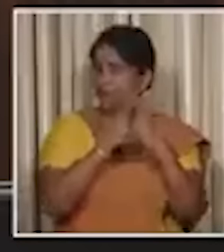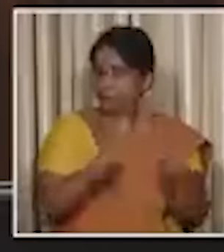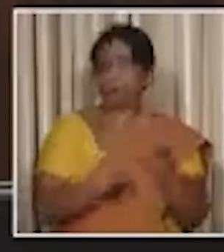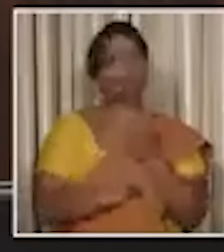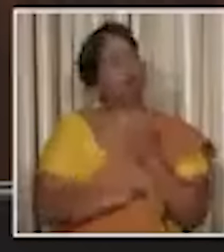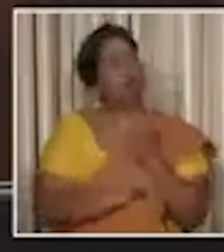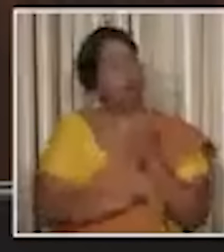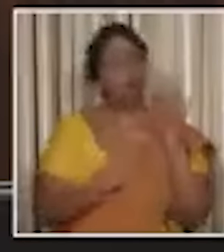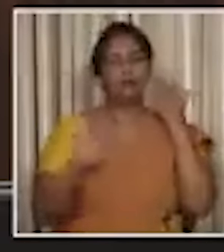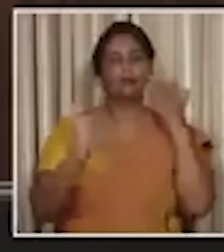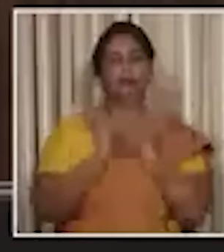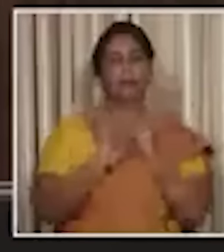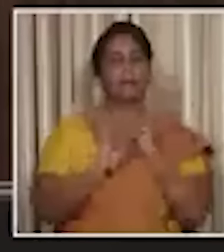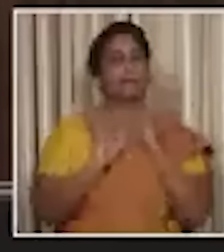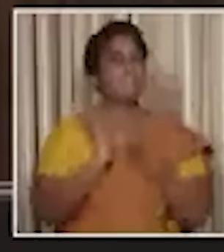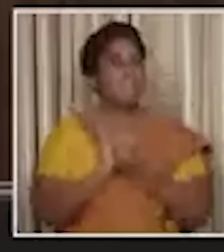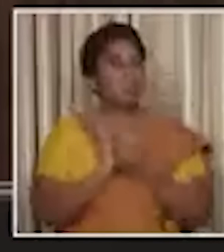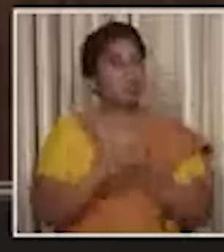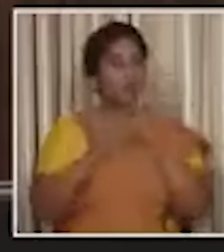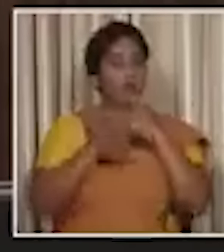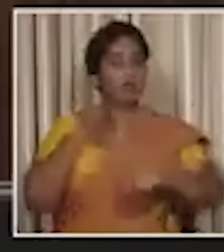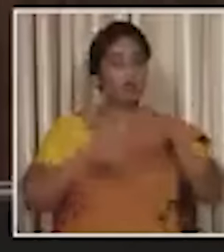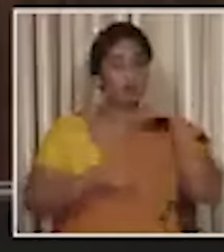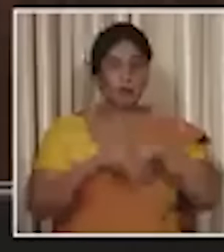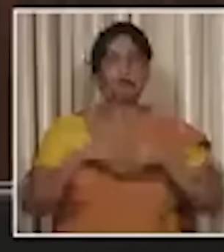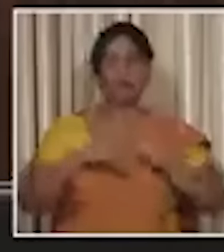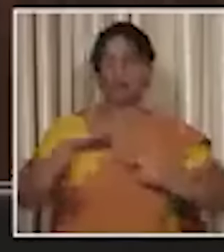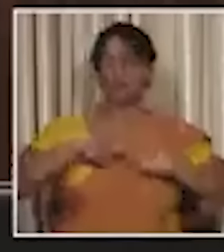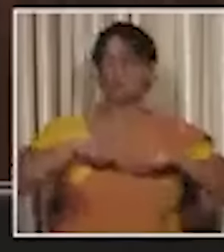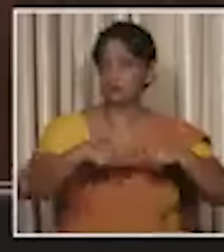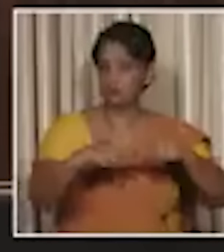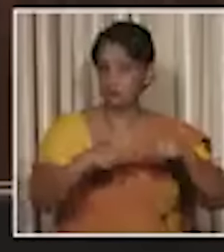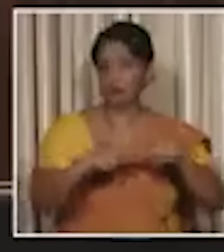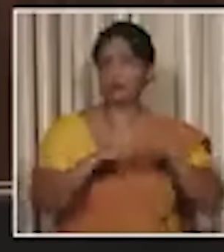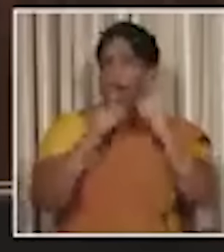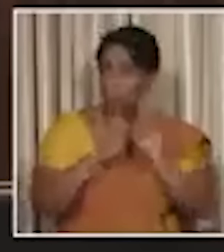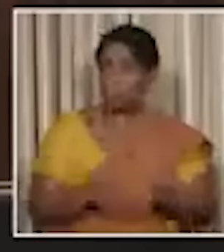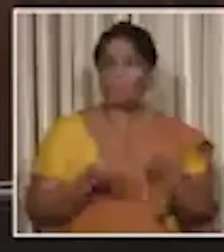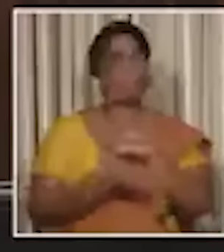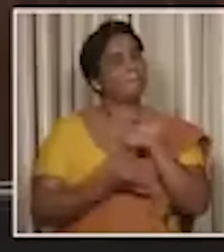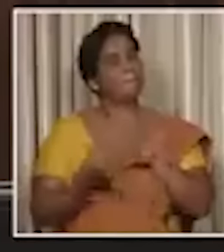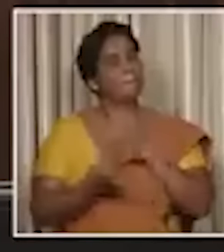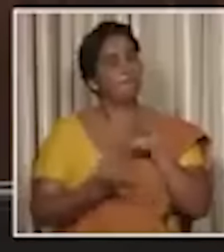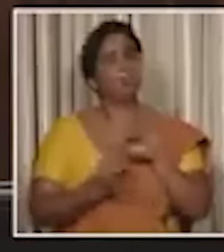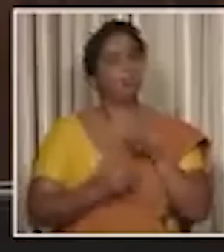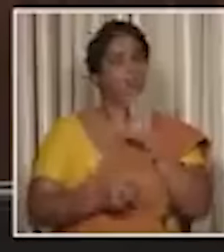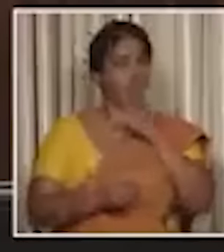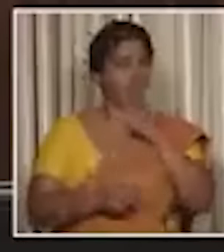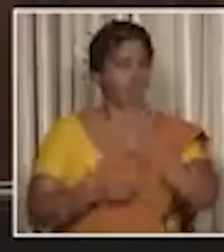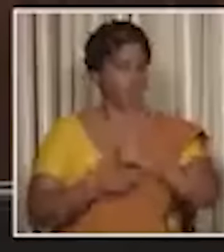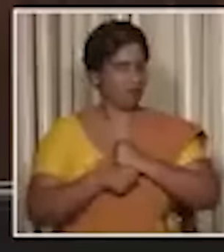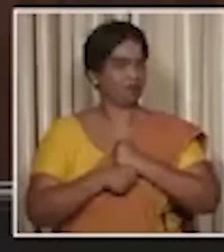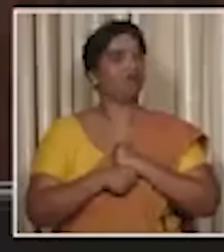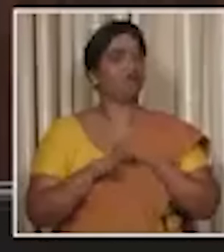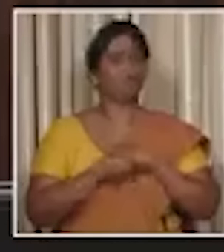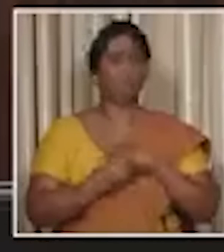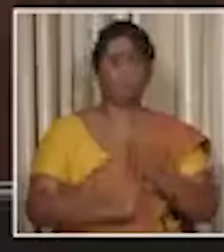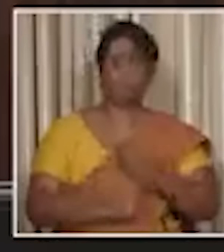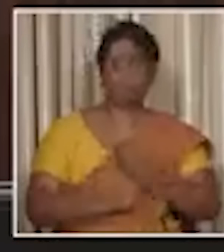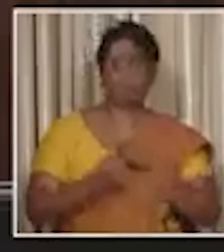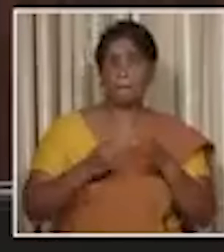ආර්ථිකමය දේශපාලන ප්‍රතිපත්ති මත දේශපාලන කඳුරුල පැවැත්ම. එනිසා අපි ප්‍රජාතන්ත්‍රවාදී රාජ්‍යයක් ලෙස තනි පක්ෂ